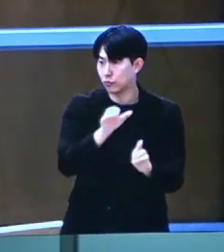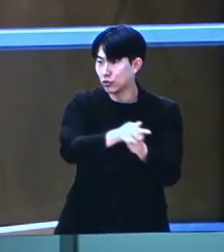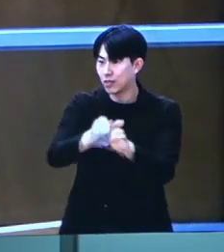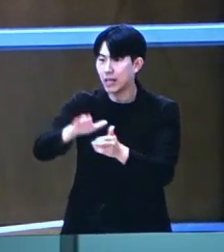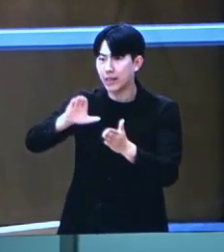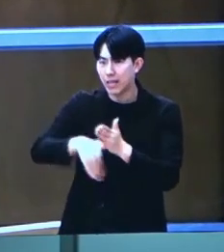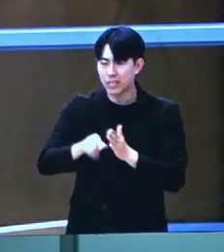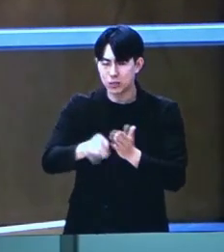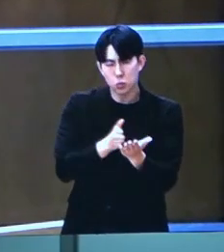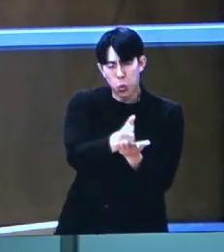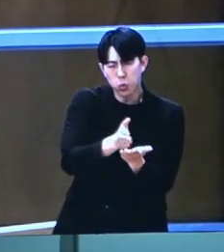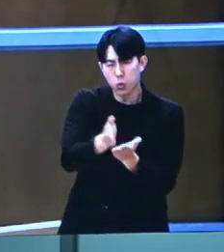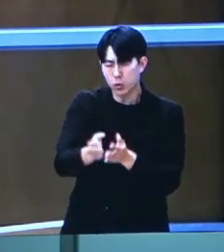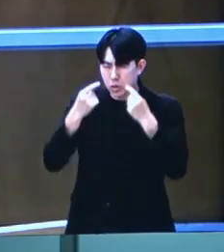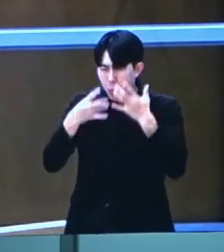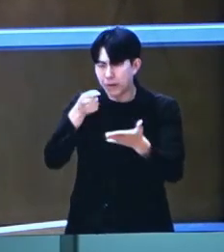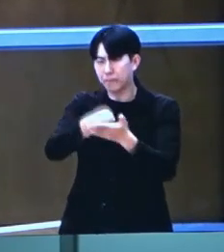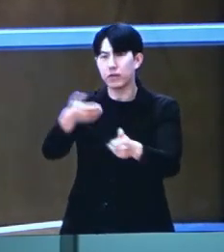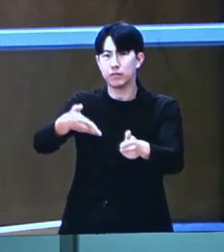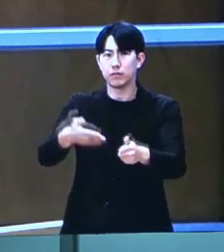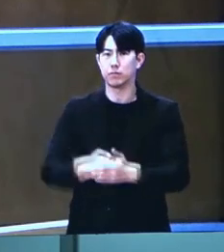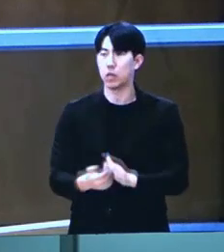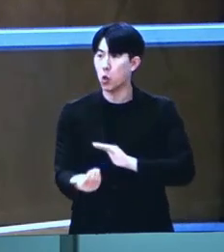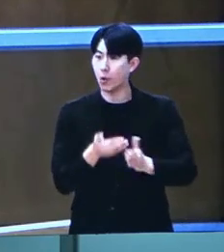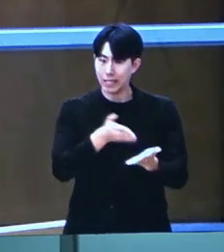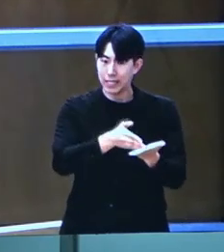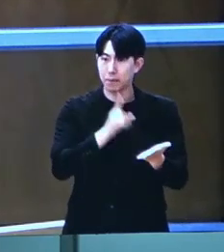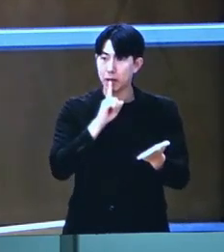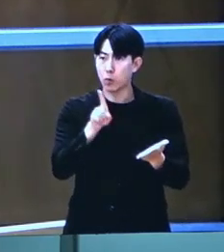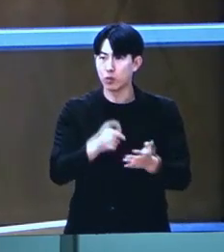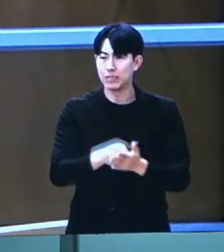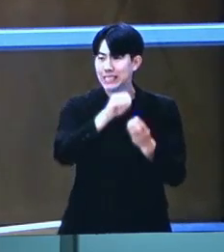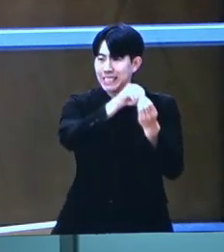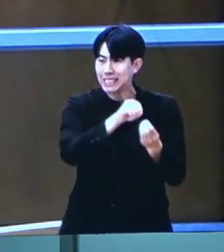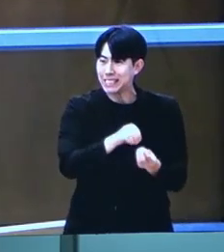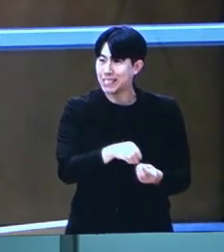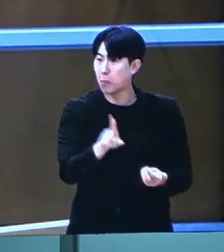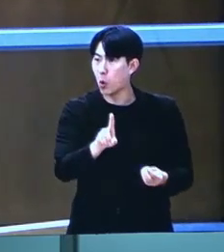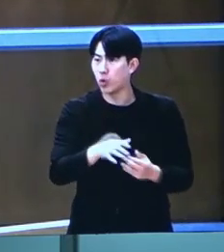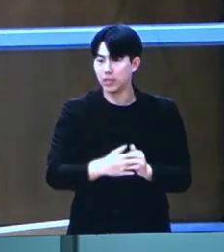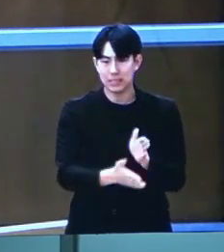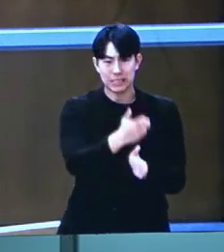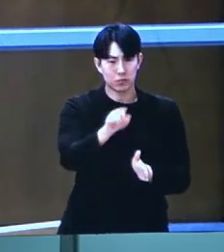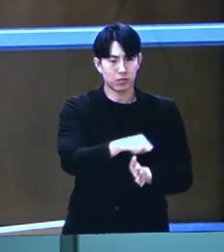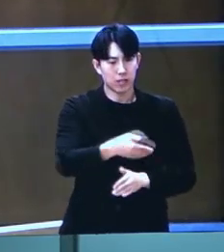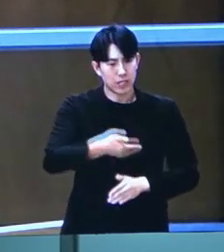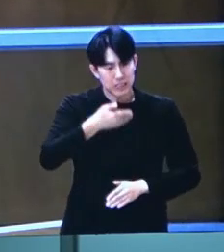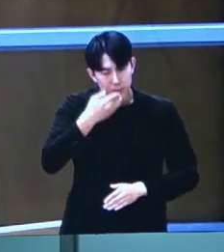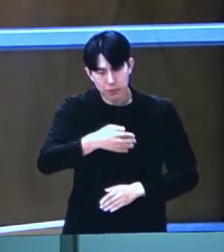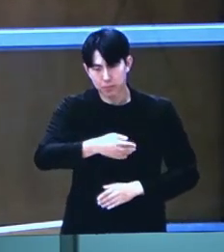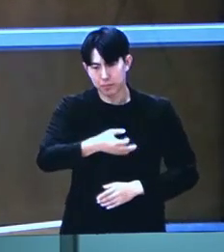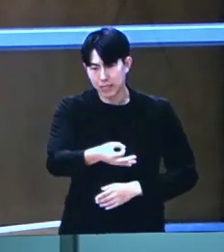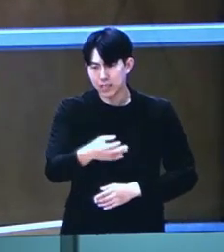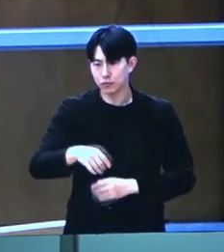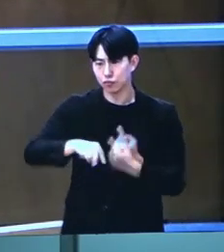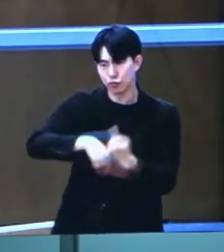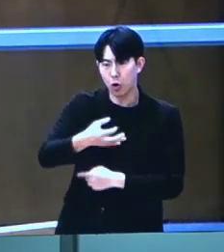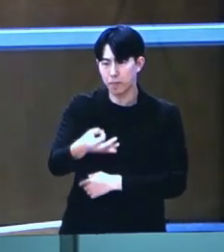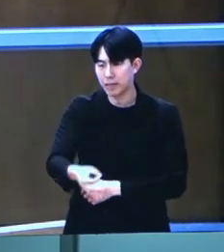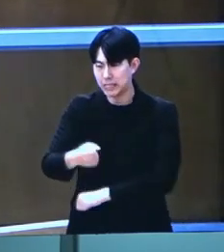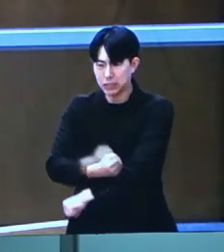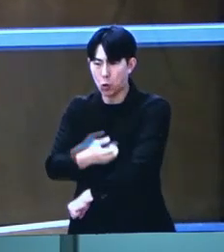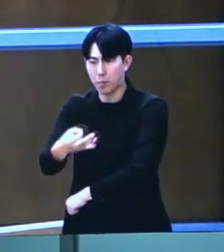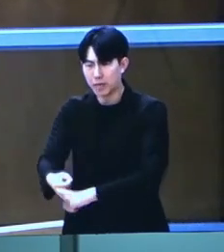해주십시오. 앞선 기사에서 지적한 바 관행처럼 시군에게 식품비, 운영비, 인건비 등